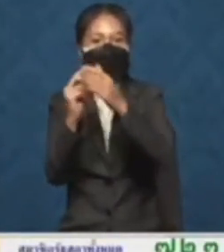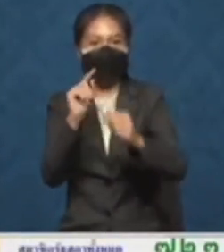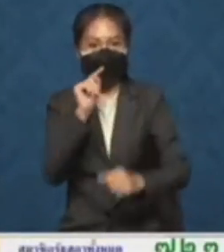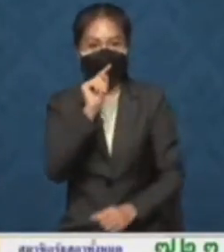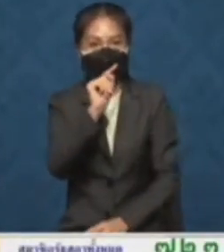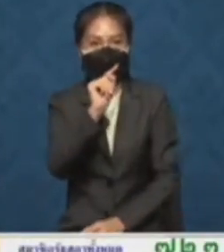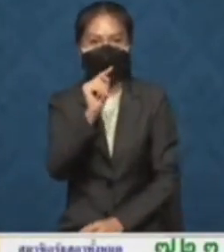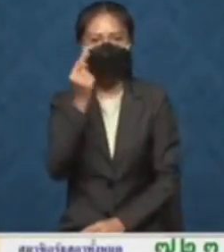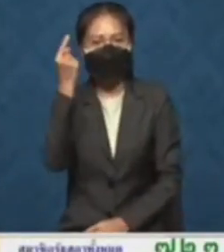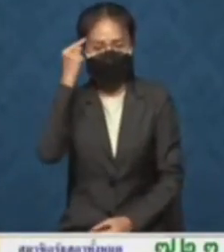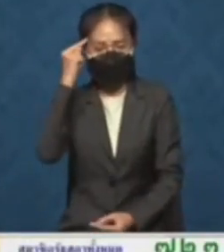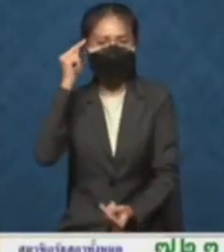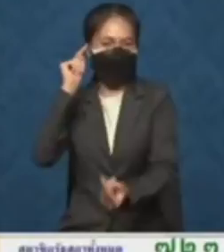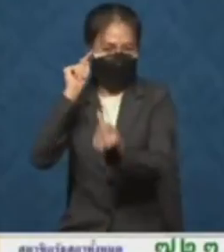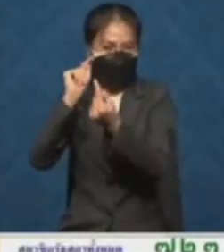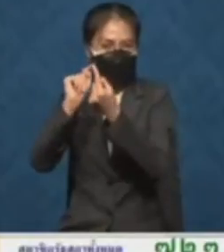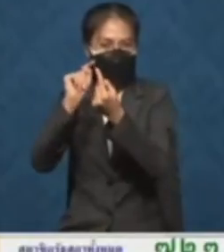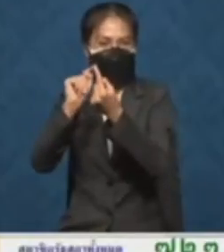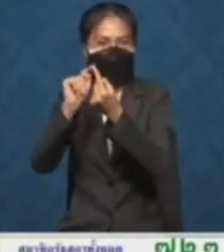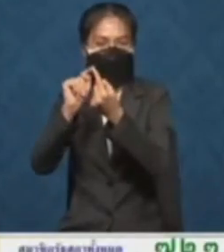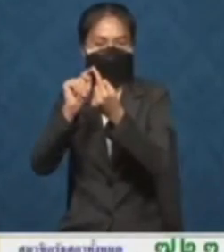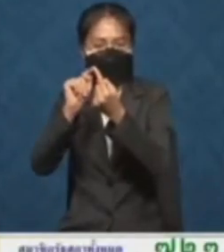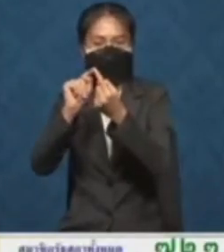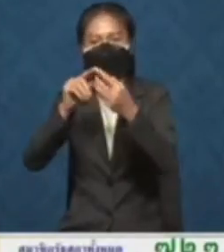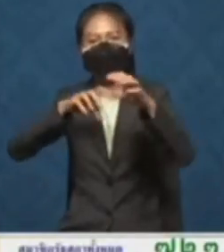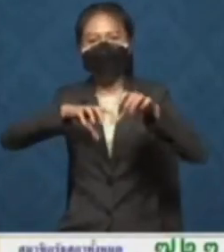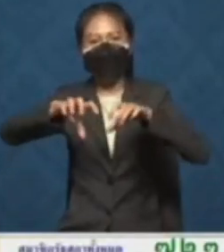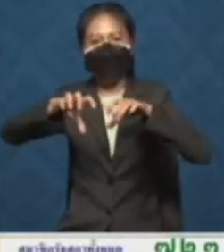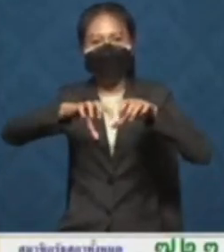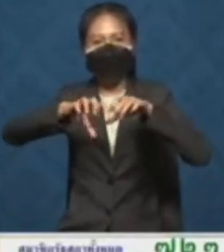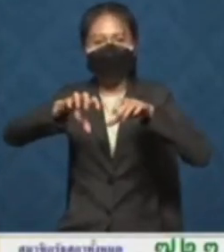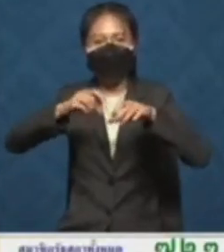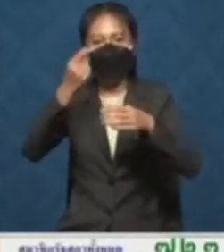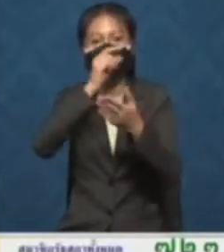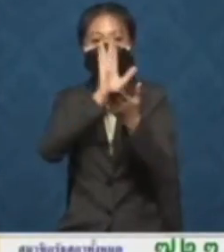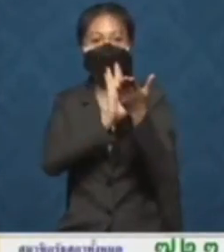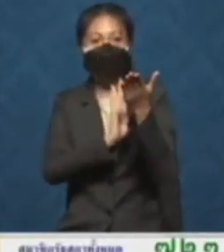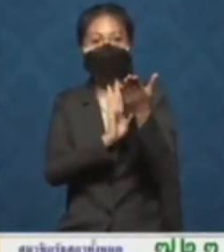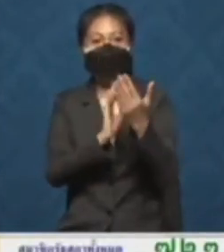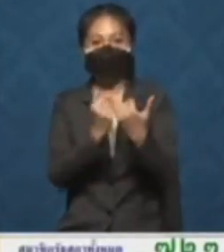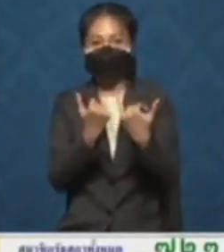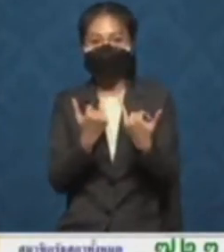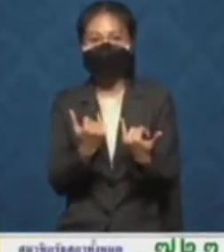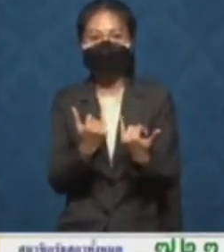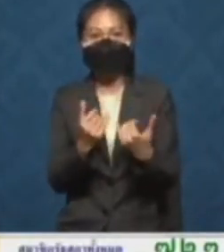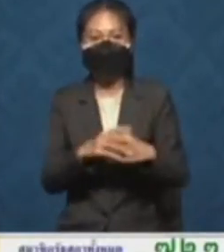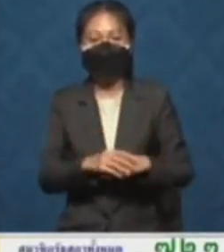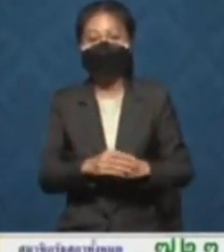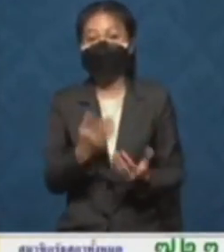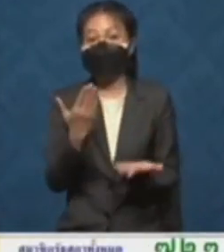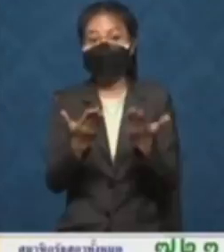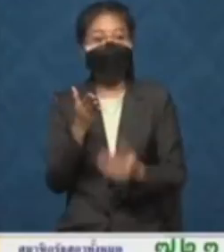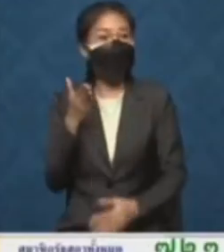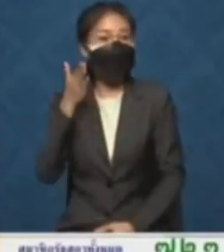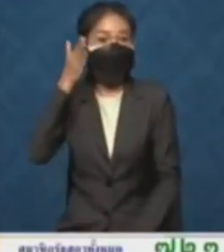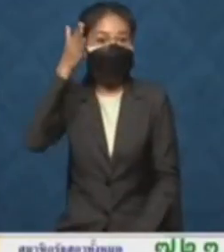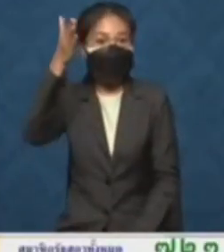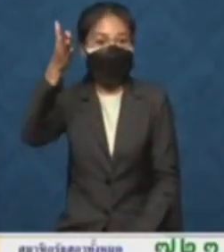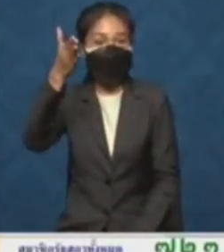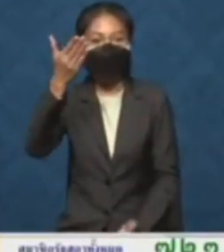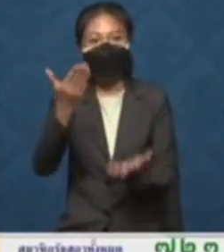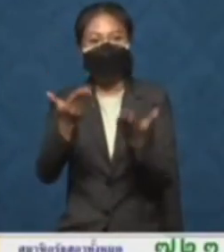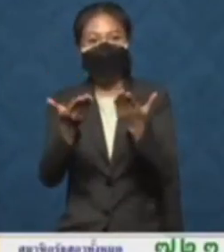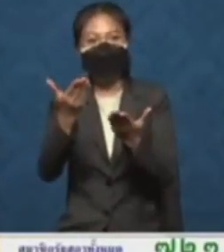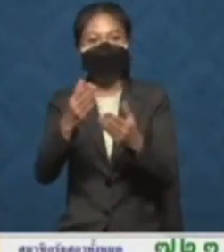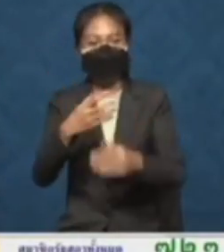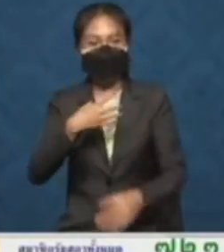ไม่เหมาะสมกับบ้านเรานะครับเพราะฉะนั้นผมคิดว่าในแต่ละห่วงเวลาที่ผ่านมาก็ดีหรือจะมีต่อไปก็ดีนะครับผมอย